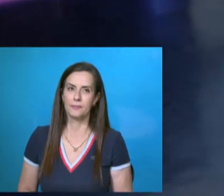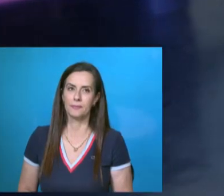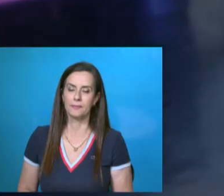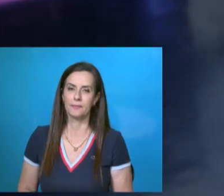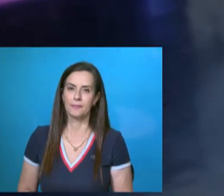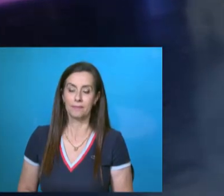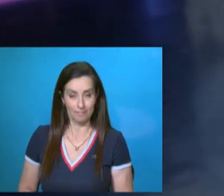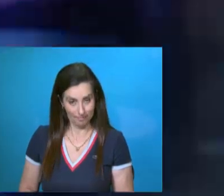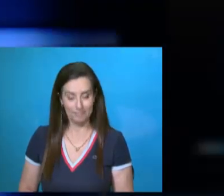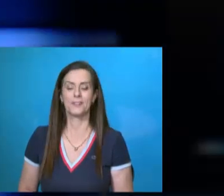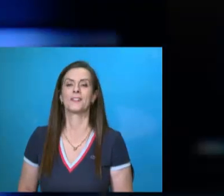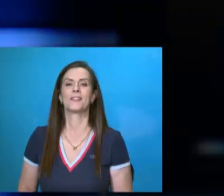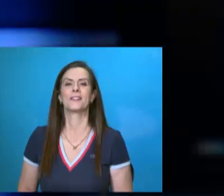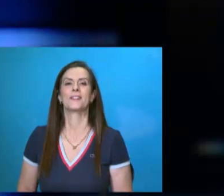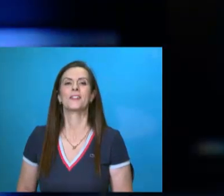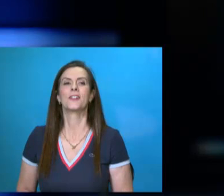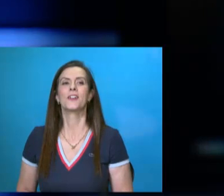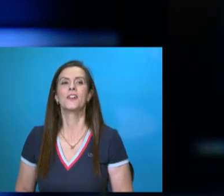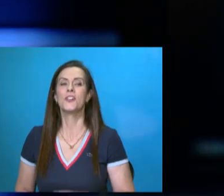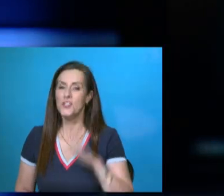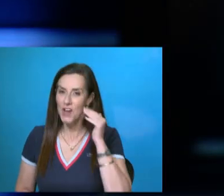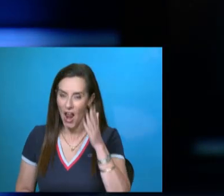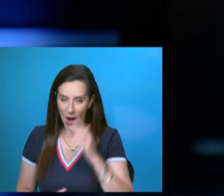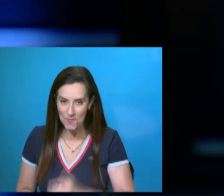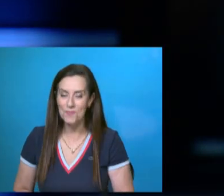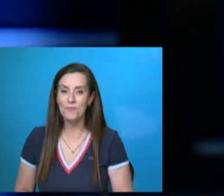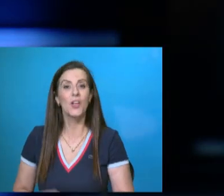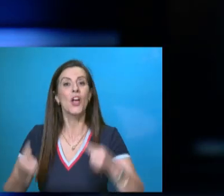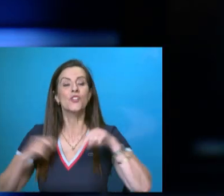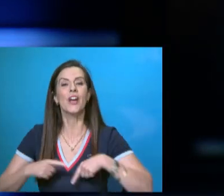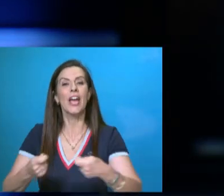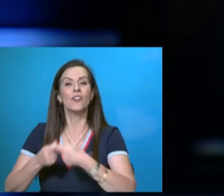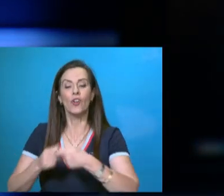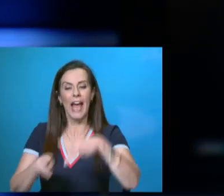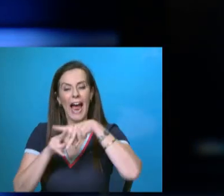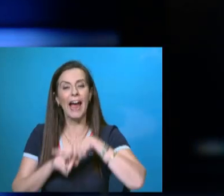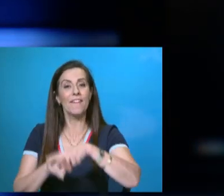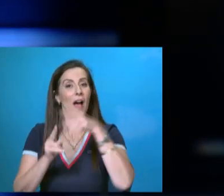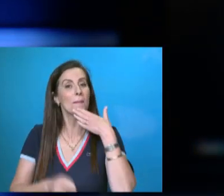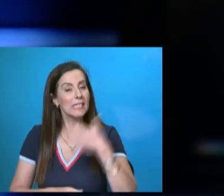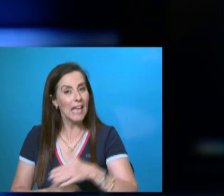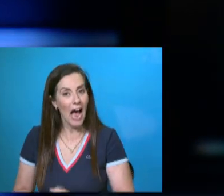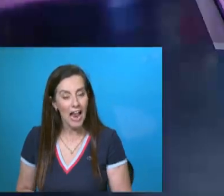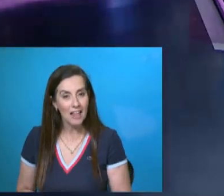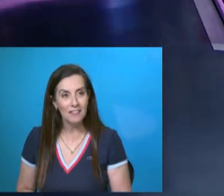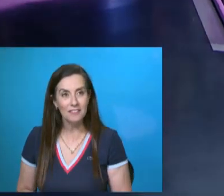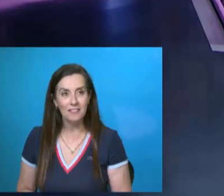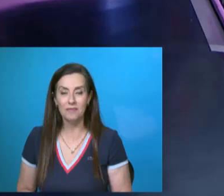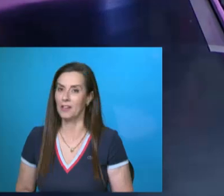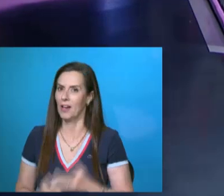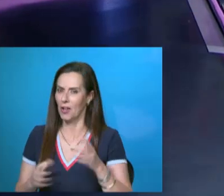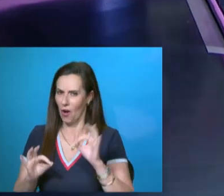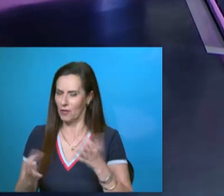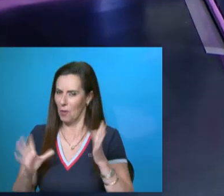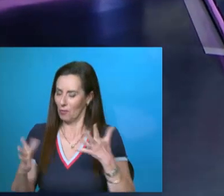שלום ולילה טוב לקני ללו. שלום. יושב ראש התאחדות הרכיבה בישראל. טוב, זה מעמד מאוד